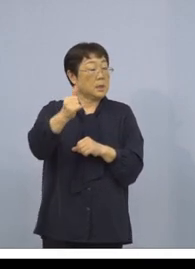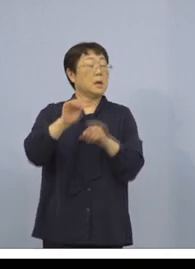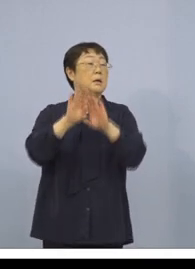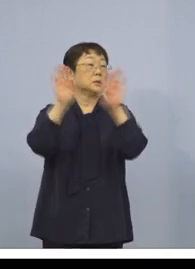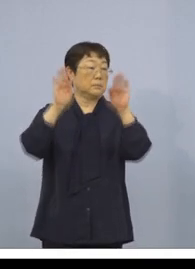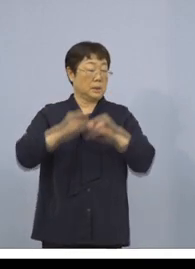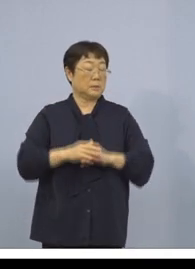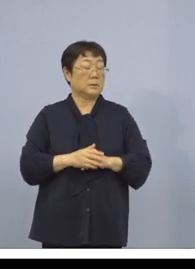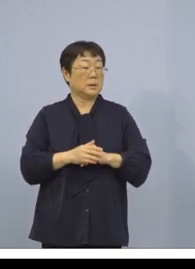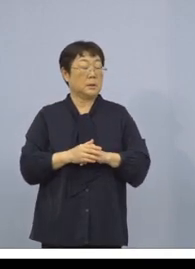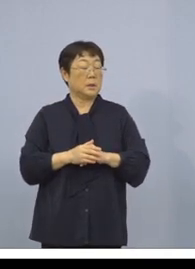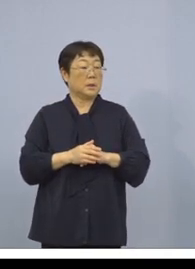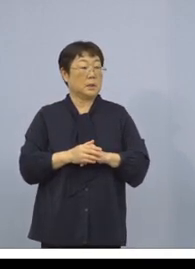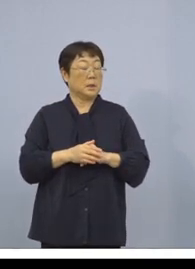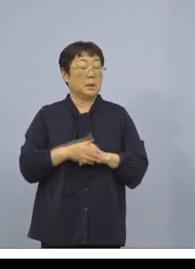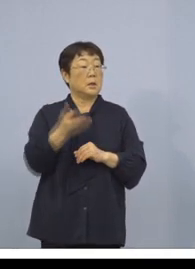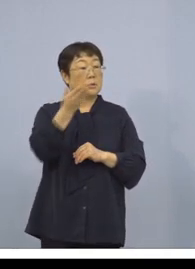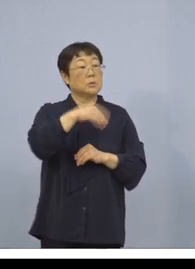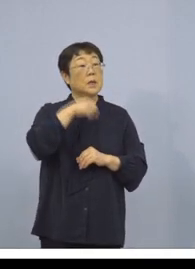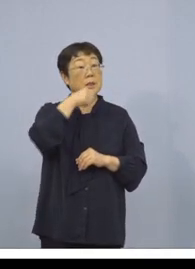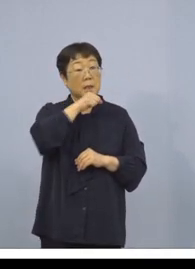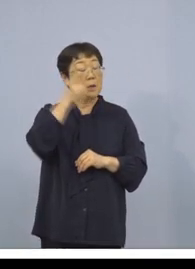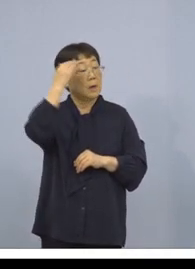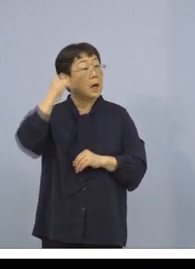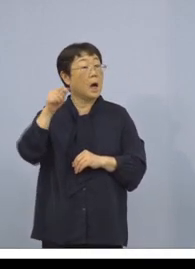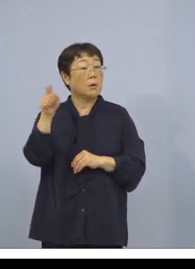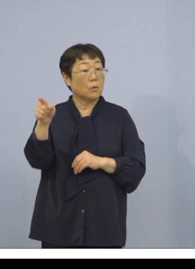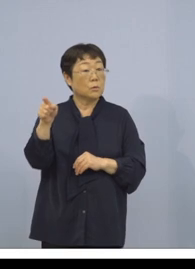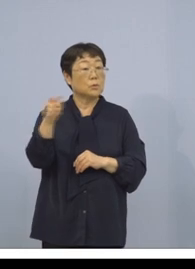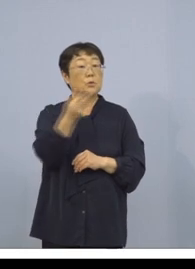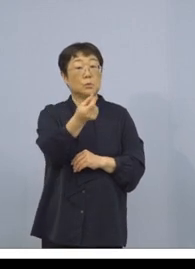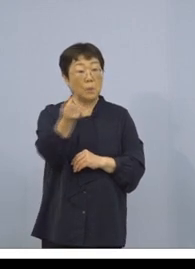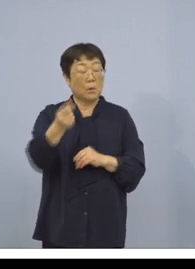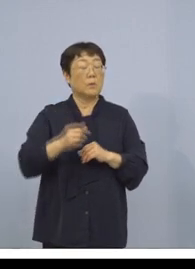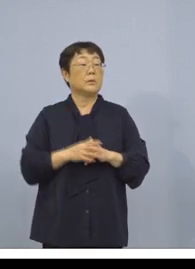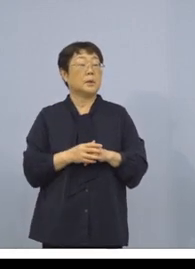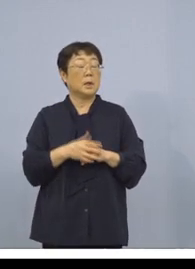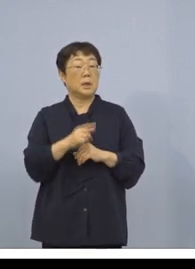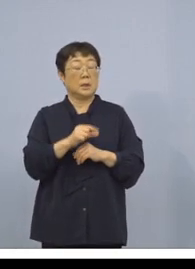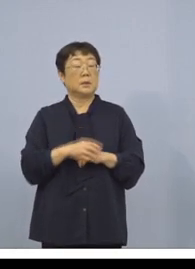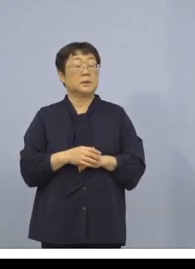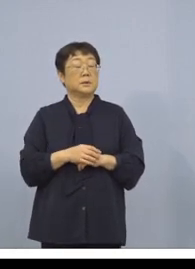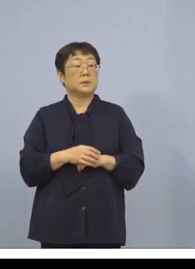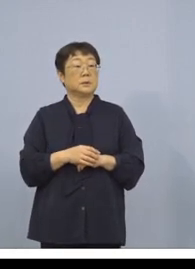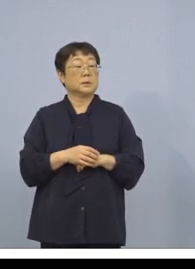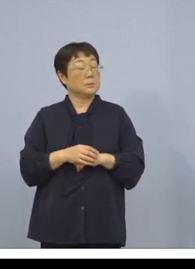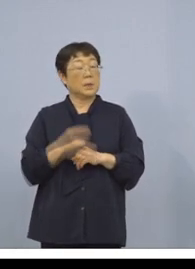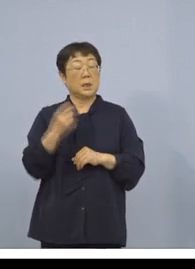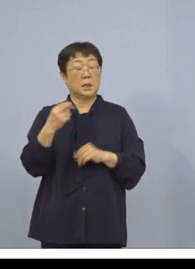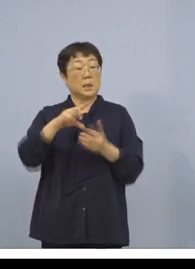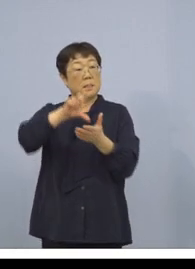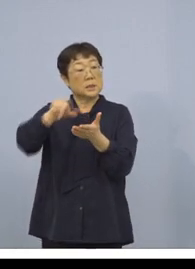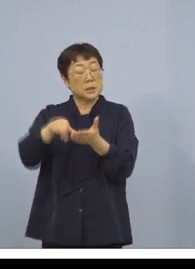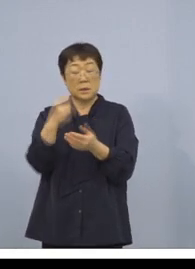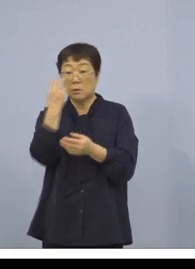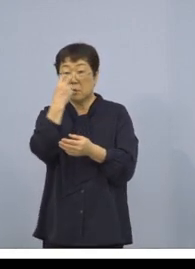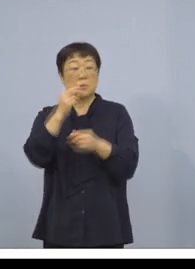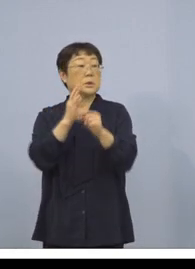、隣国の台湾、韓国ともですね、今いろんな需要調査のところまで行き